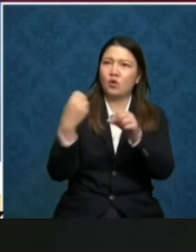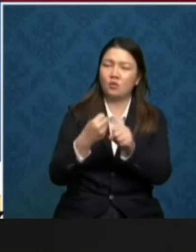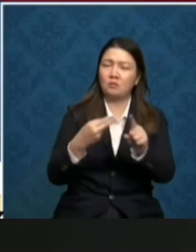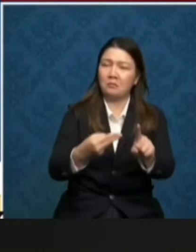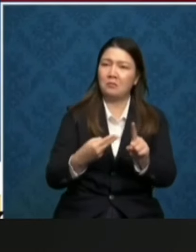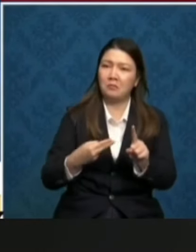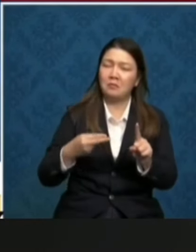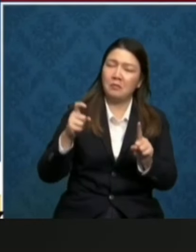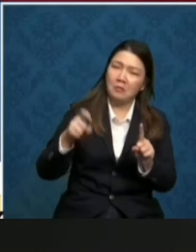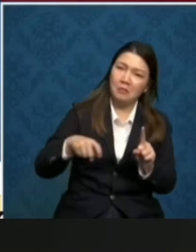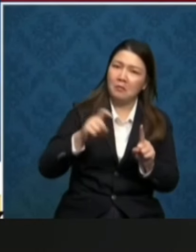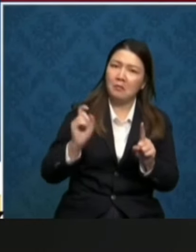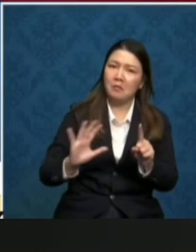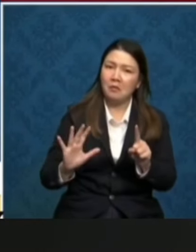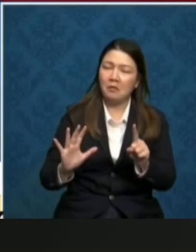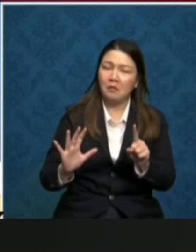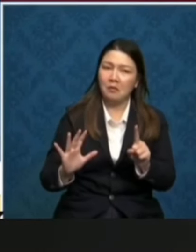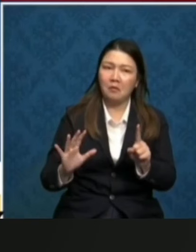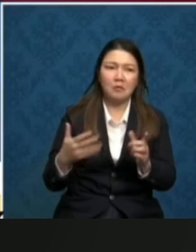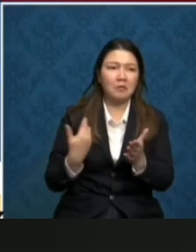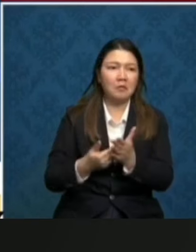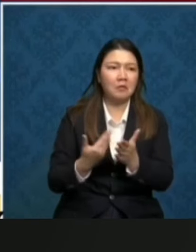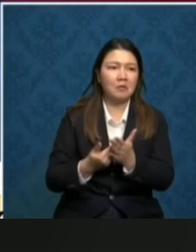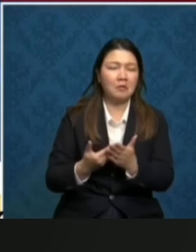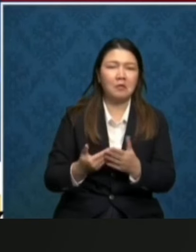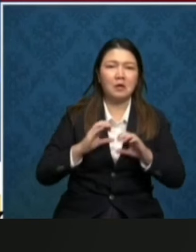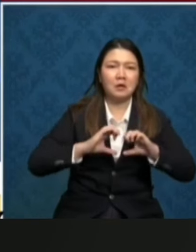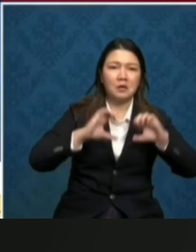าจะหาเงินจากที่ไหน